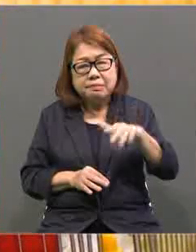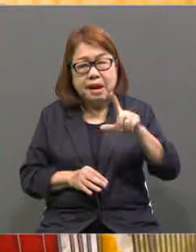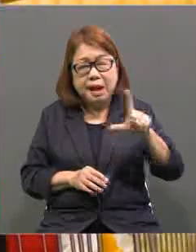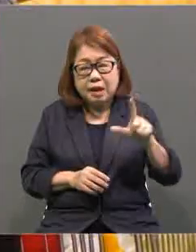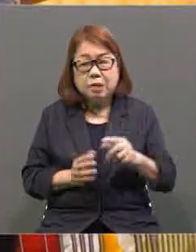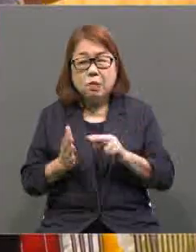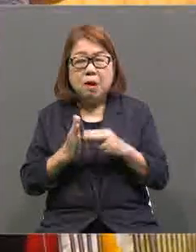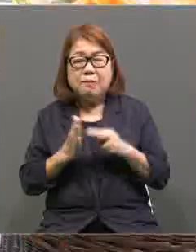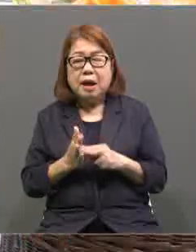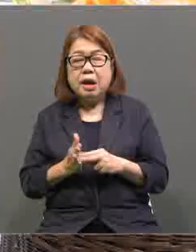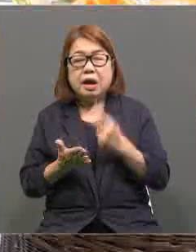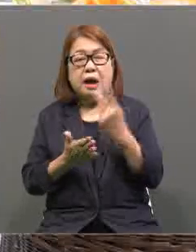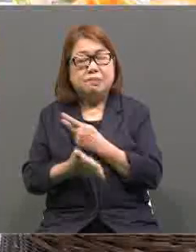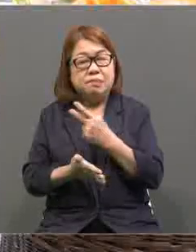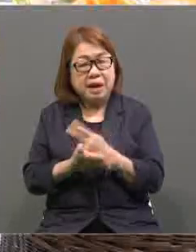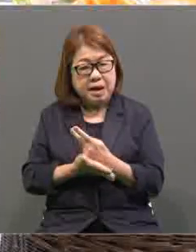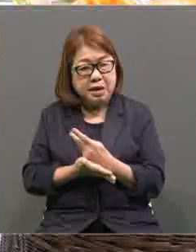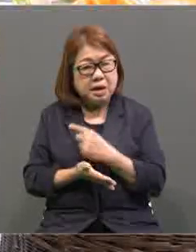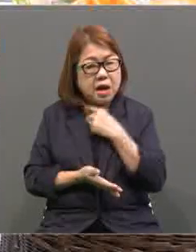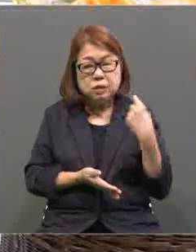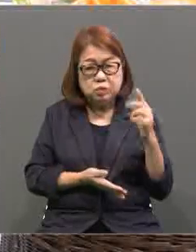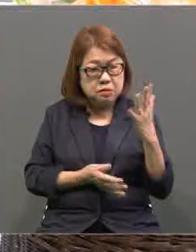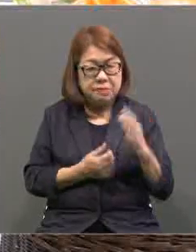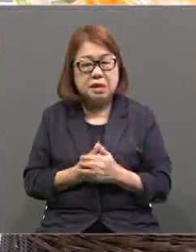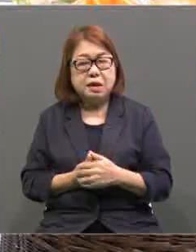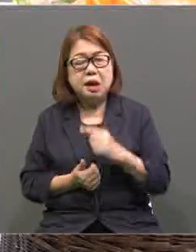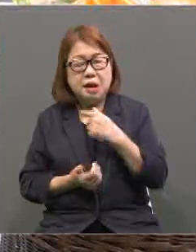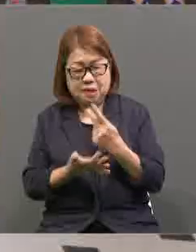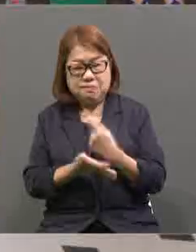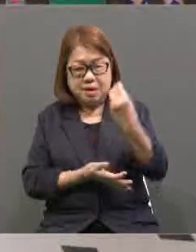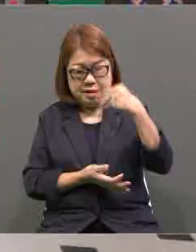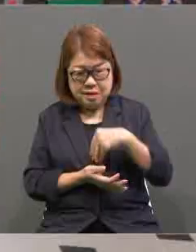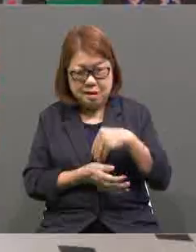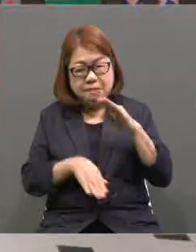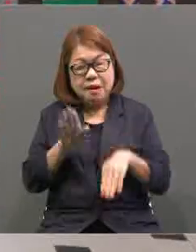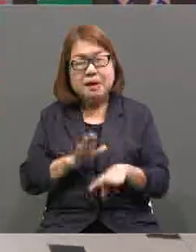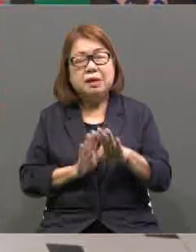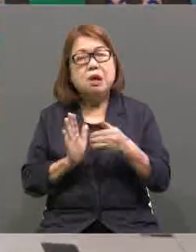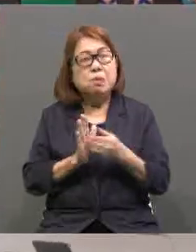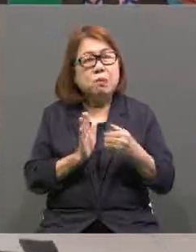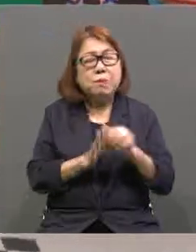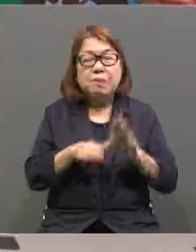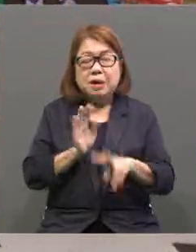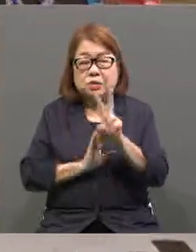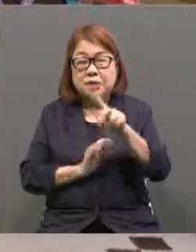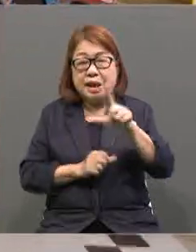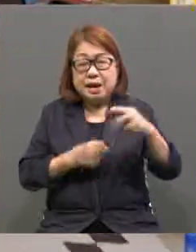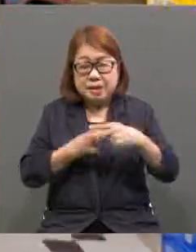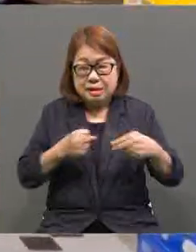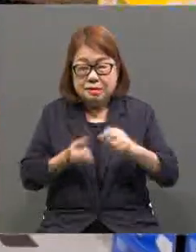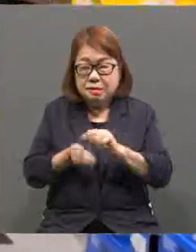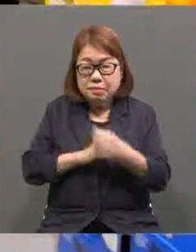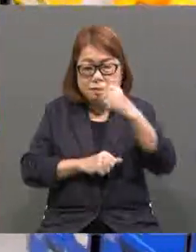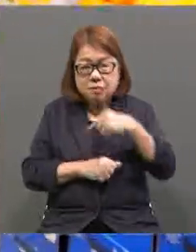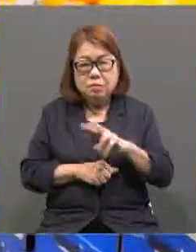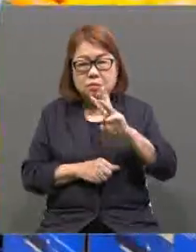ว่าเราได้ดุลนะเราไม่เสียดุลนะฮะเราเราได้ดุลการค้ามูลค่ากว่า2,000ล้านเหรียญสหรัฐตกเงินไทยก็ 63,000